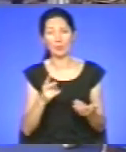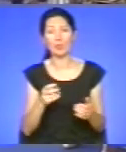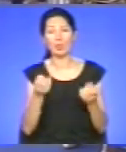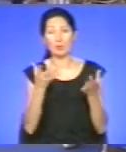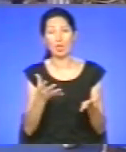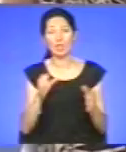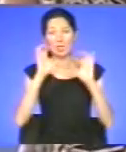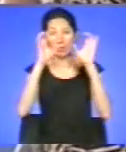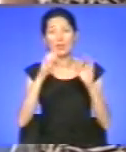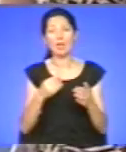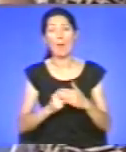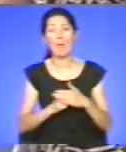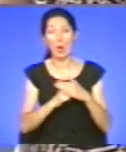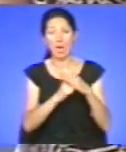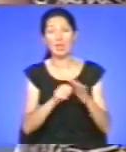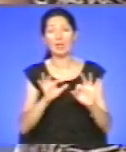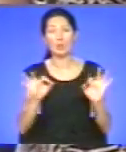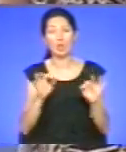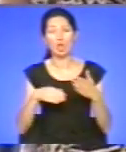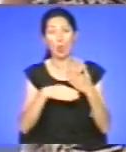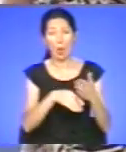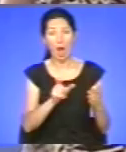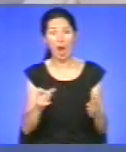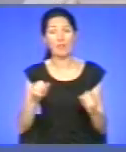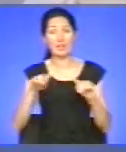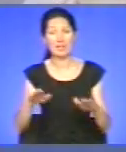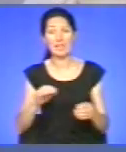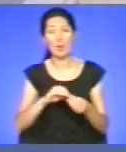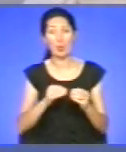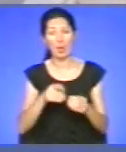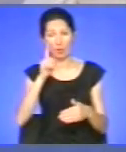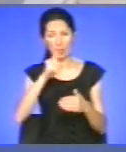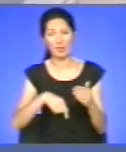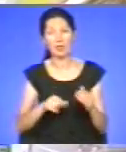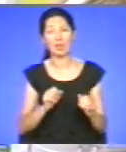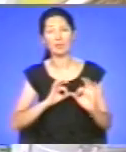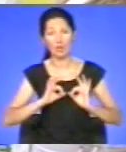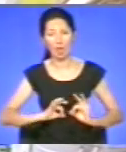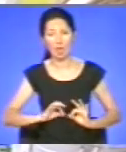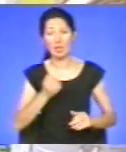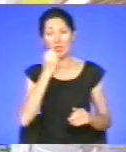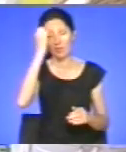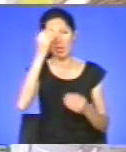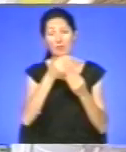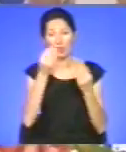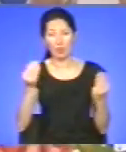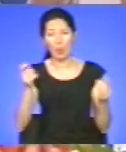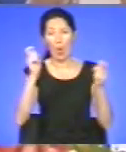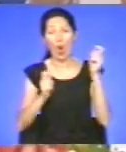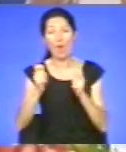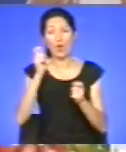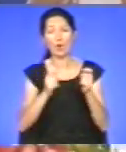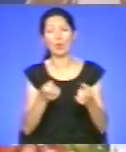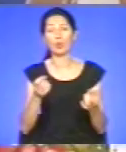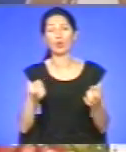та поінформованість допоможуть громадянам вирішити проблеми, впевнені урядовці. А завдяки виставковому форуму «Доступне житло»